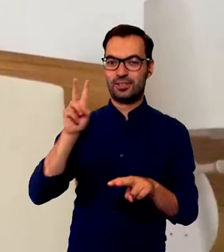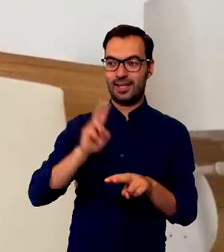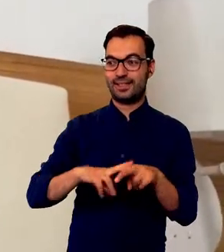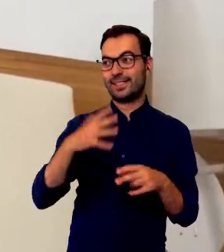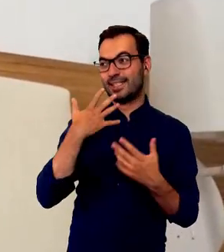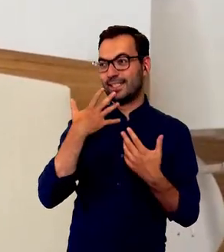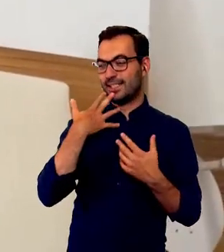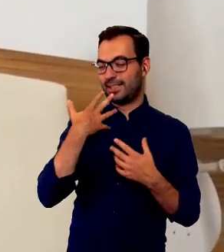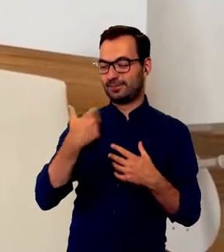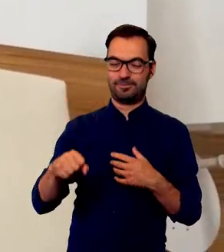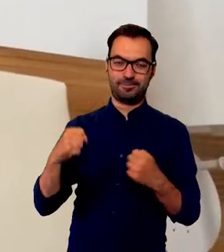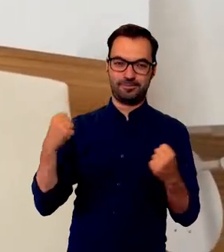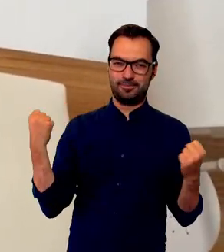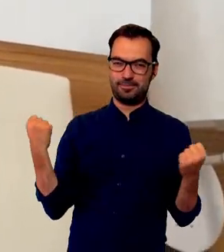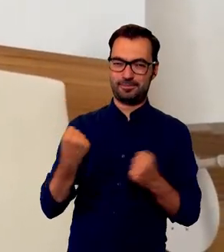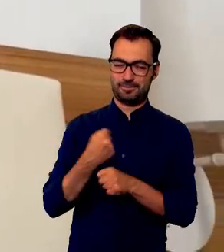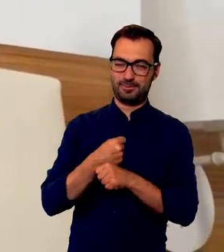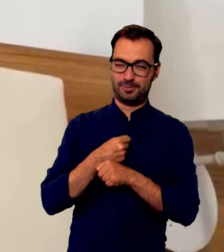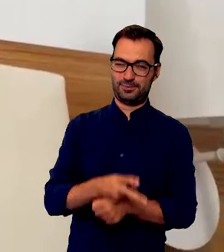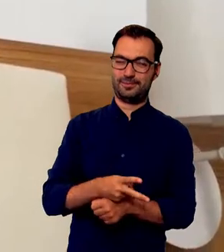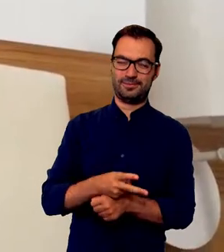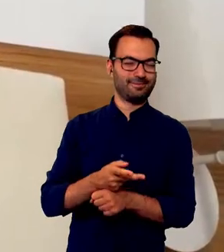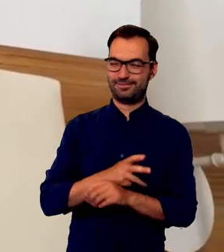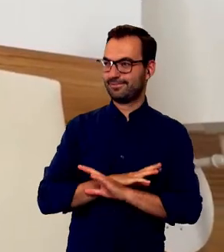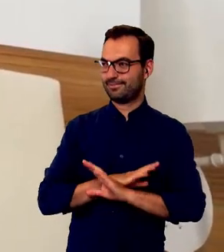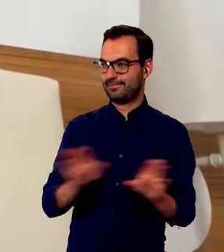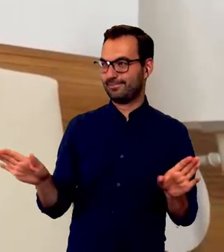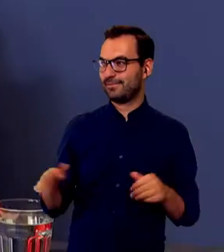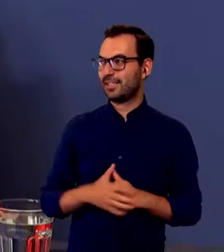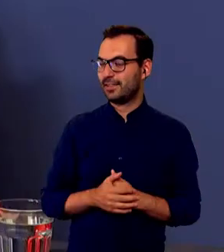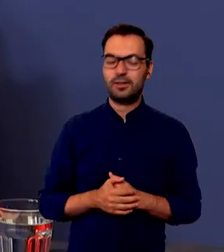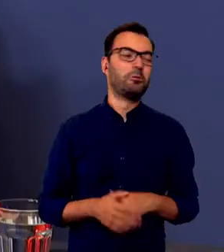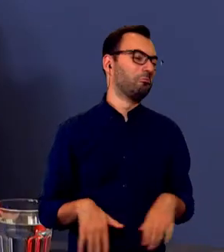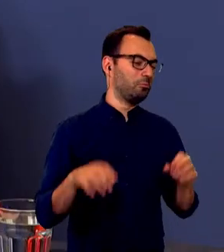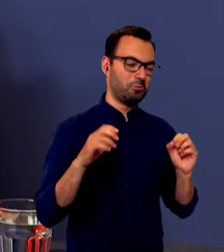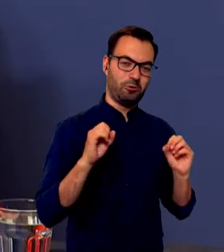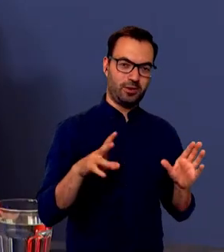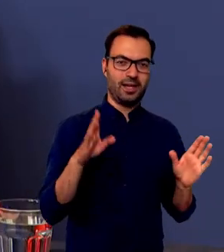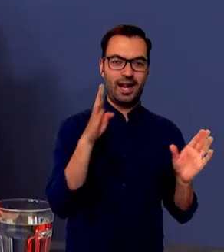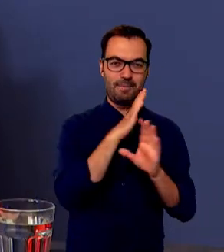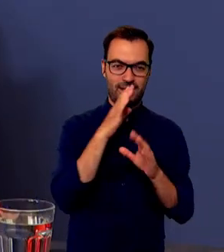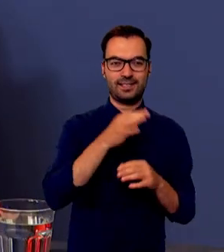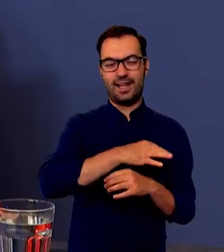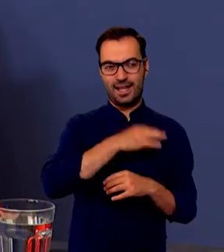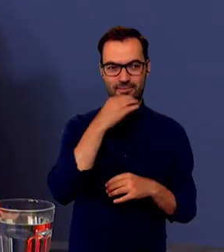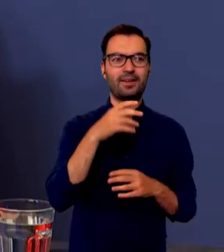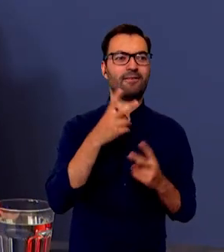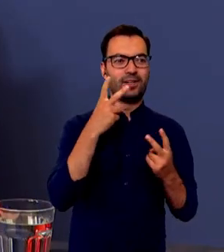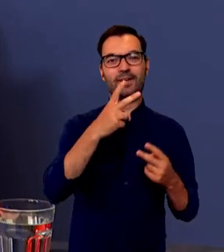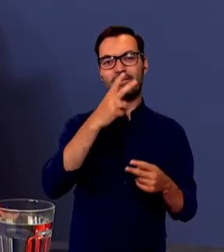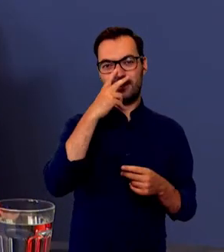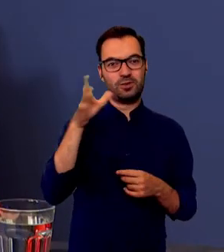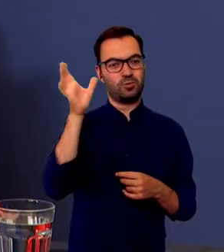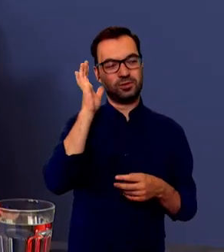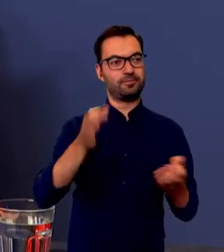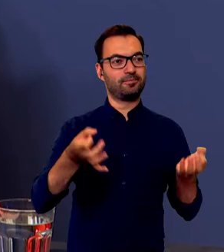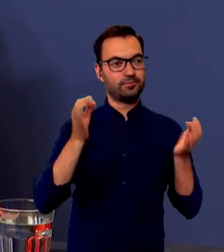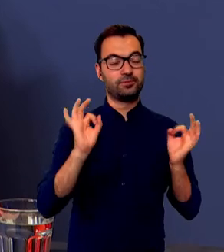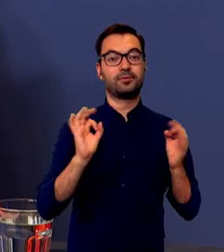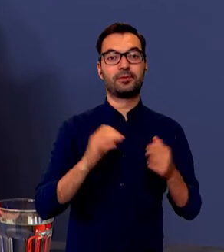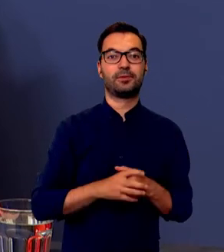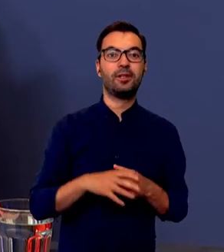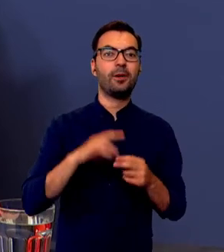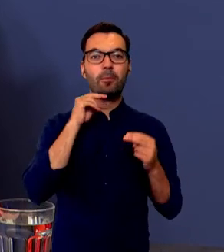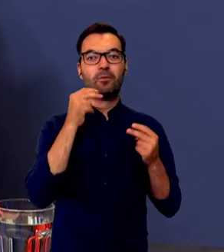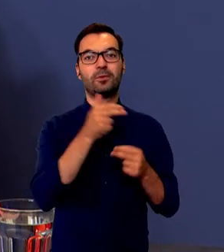tej sytuacji, która jest na Sycylii, absolutnie nie działa. Wybieramy opcję z klimatyzacją, bo się widzimy i słyszymy, więc wszystko jest pięknie. Wróćmy do